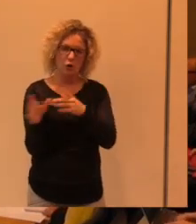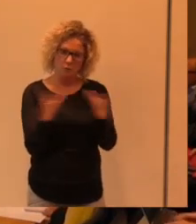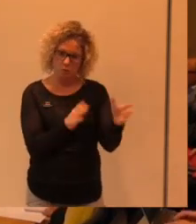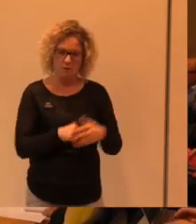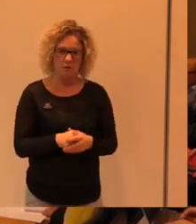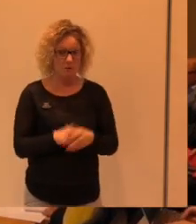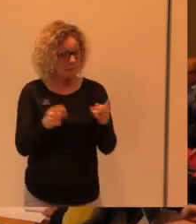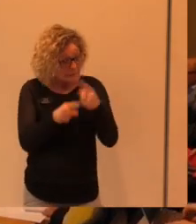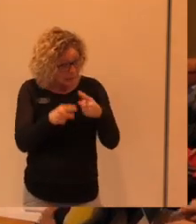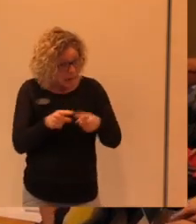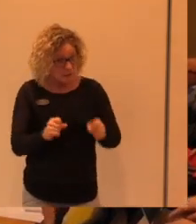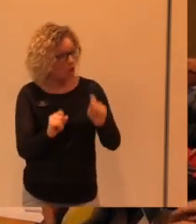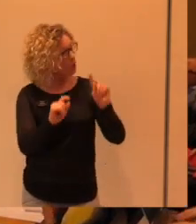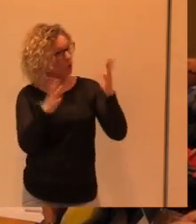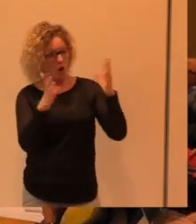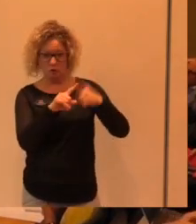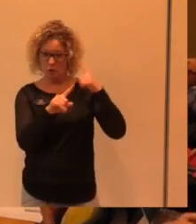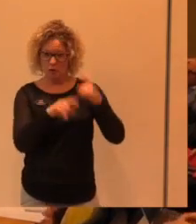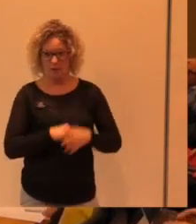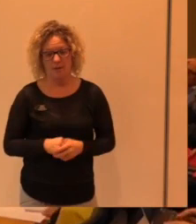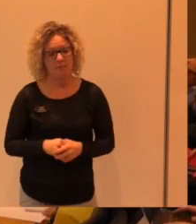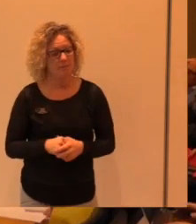Även på detaljnivå då.